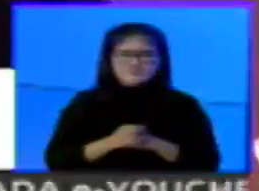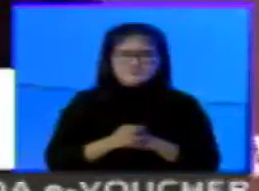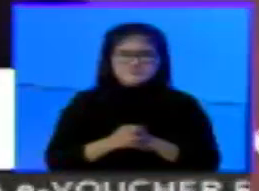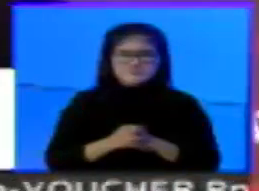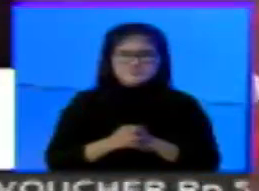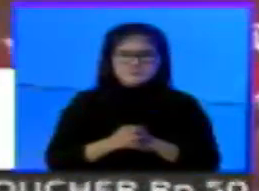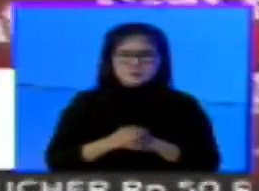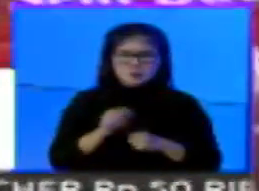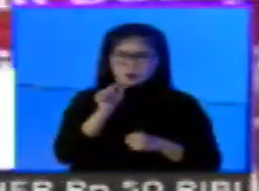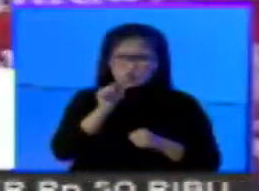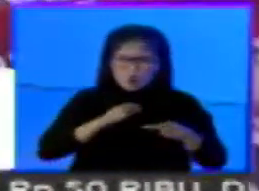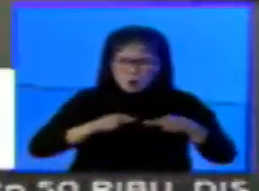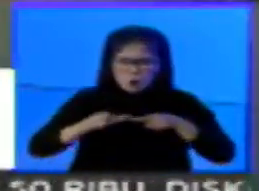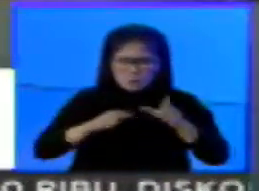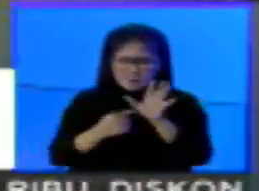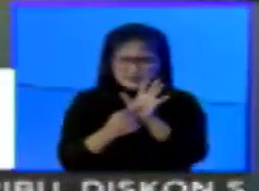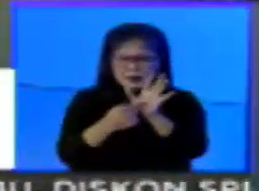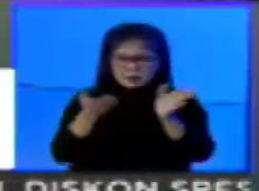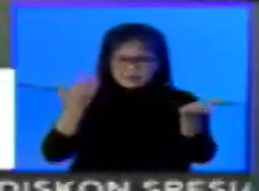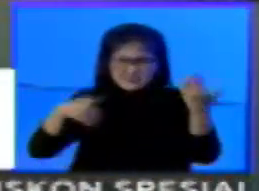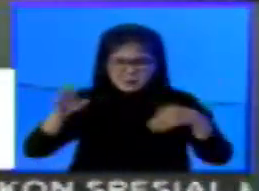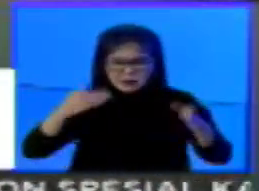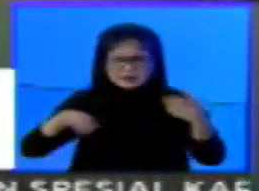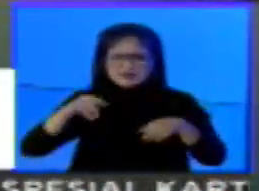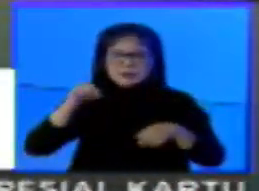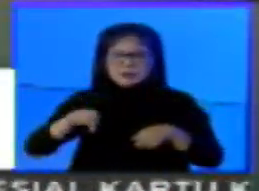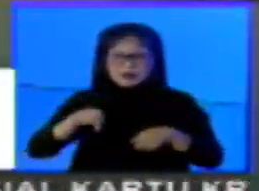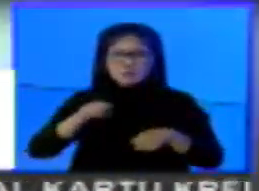Sementara untuk Lomba Pentas Seni Budaya juga dimenangkan sejumlah sekolah.